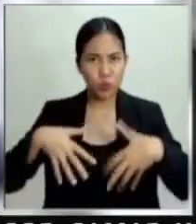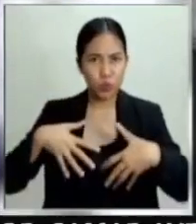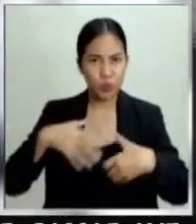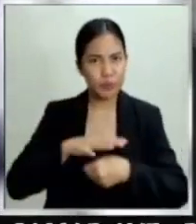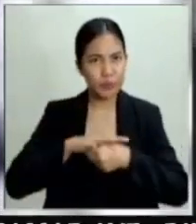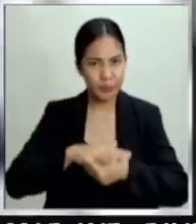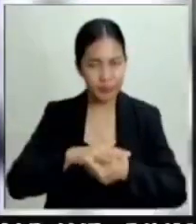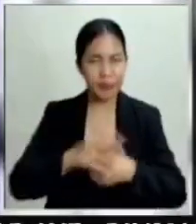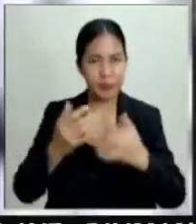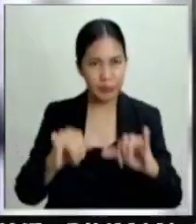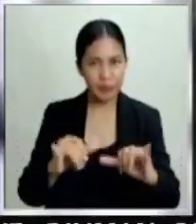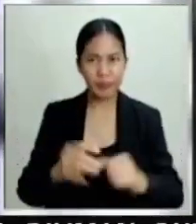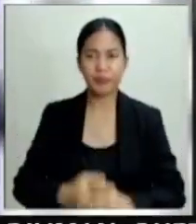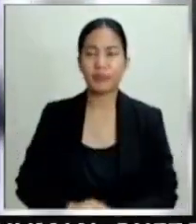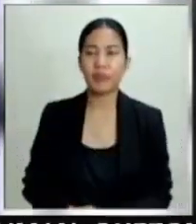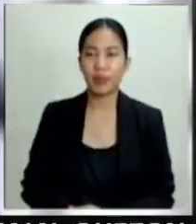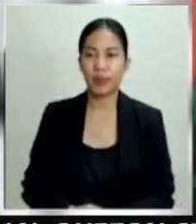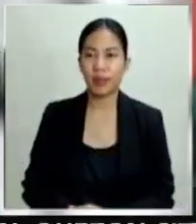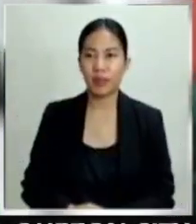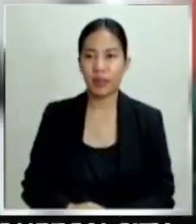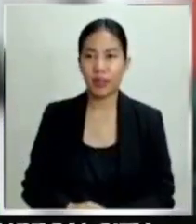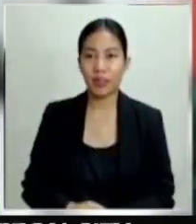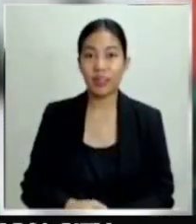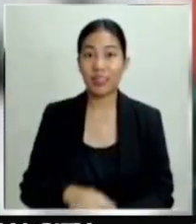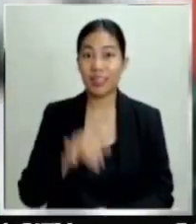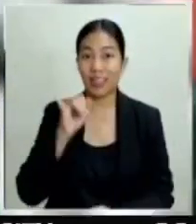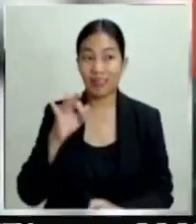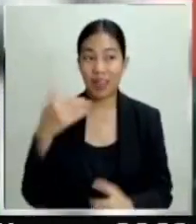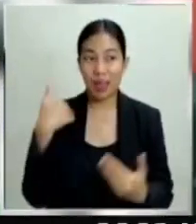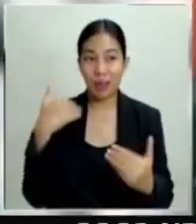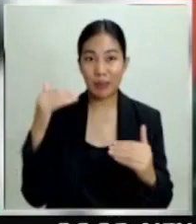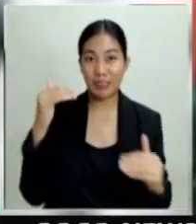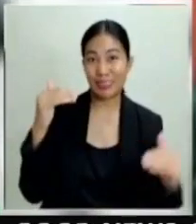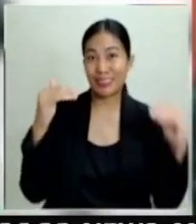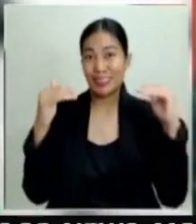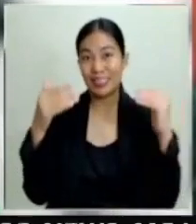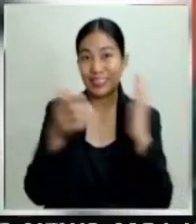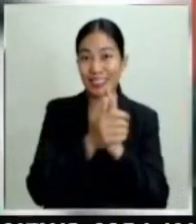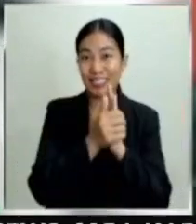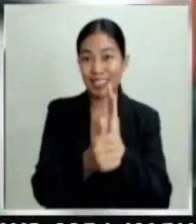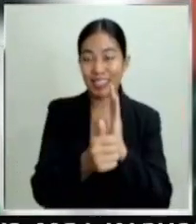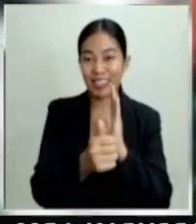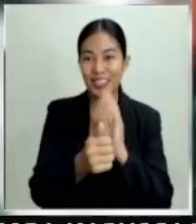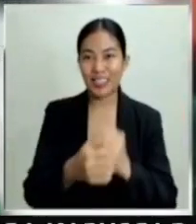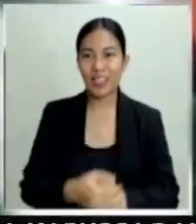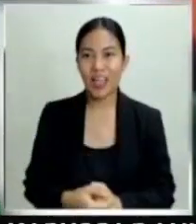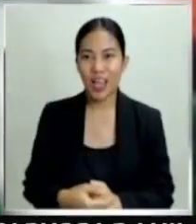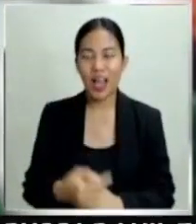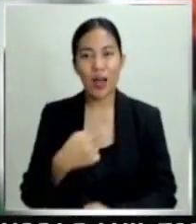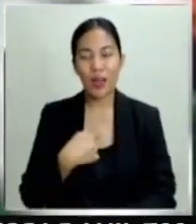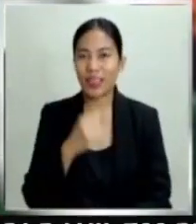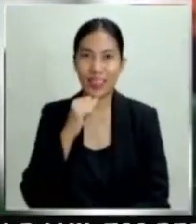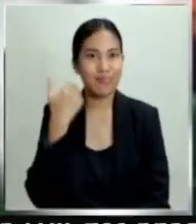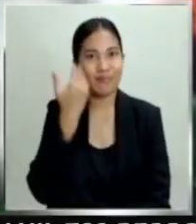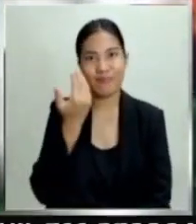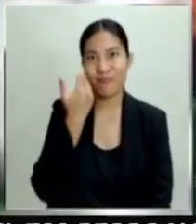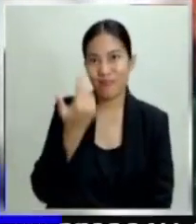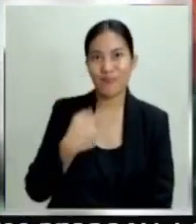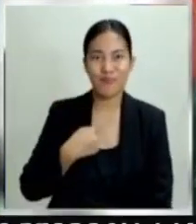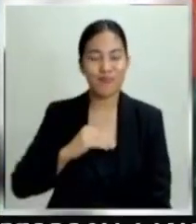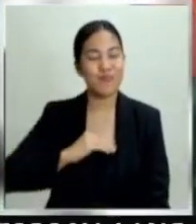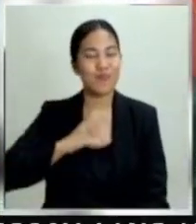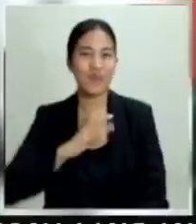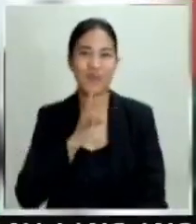man daw si Eldrew sa kuya niya? Hindi po talaga ako mahihayin, madaldal po ako eh. So siya mahihayin tapos ako